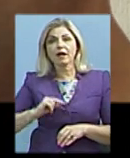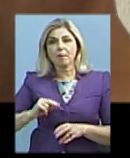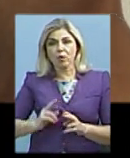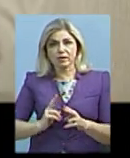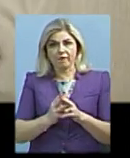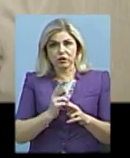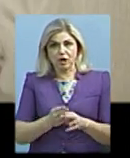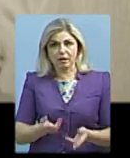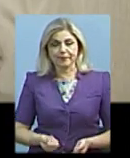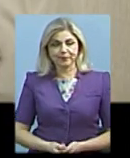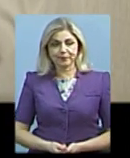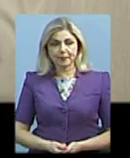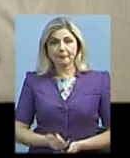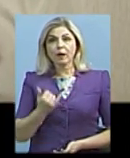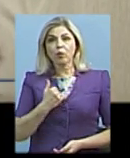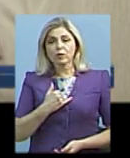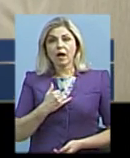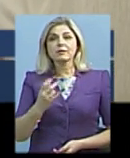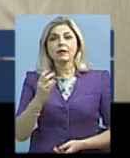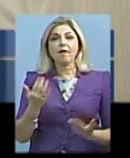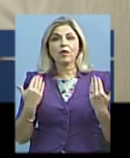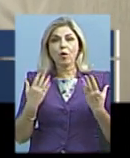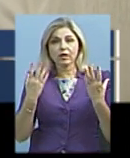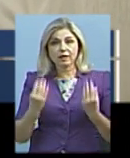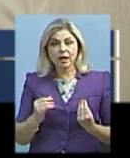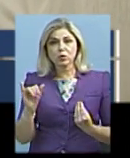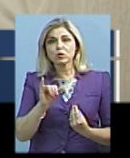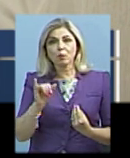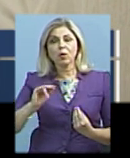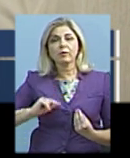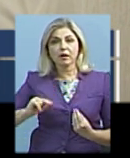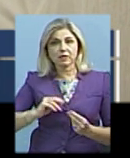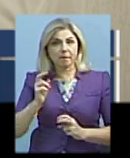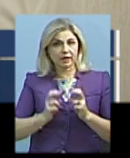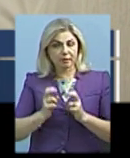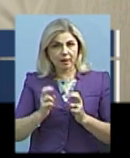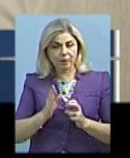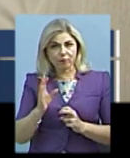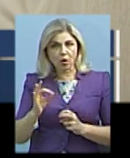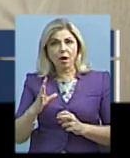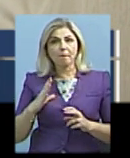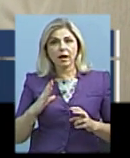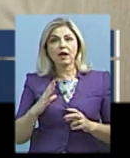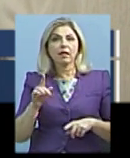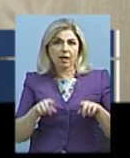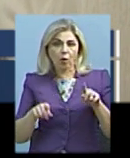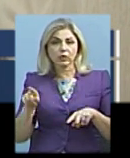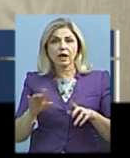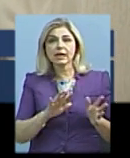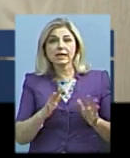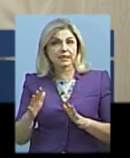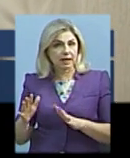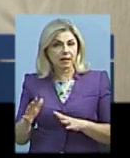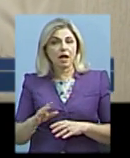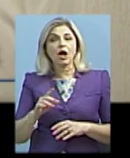заважали. У нас на вихідні, у суботу працювали підприємства. Було деякі інциденти, вплоть до того,